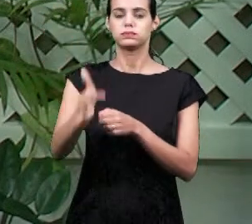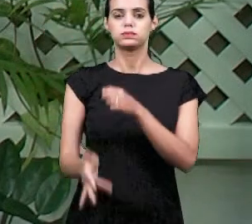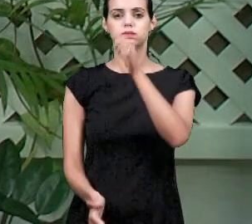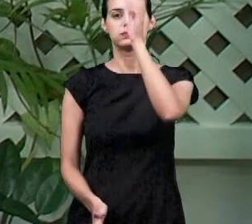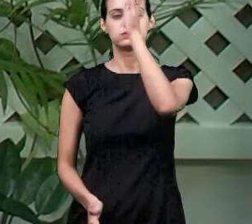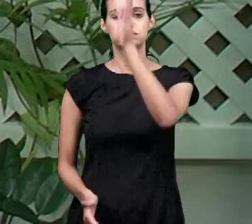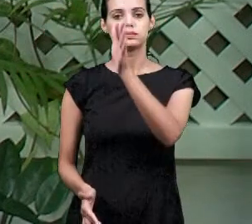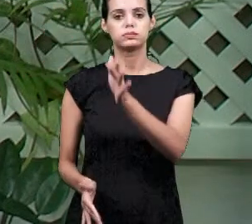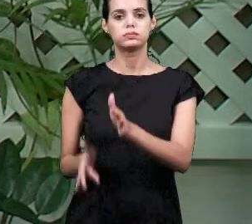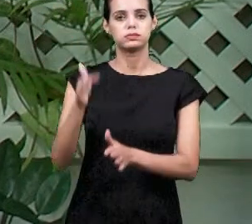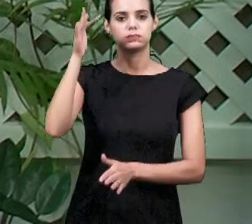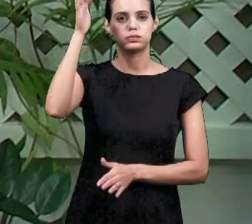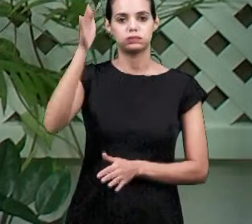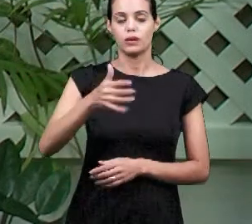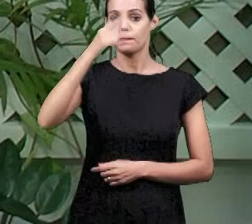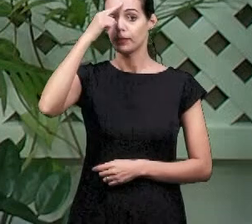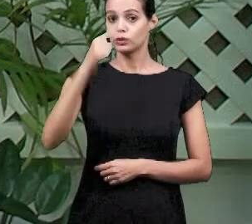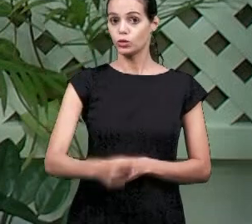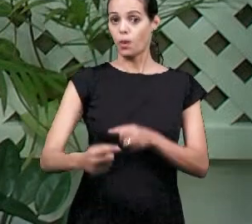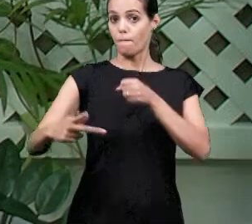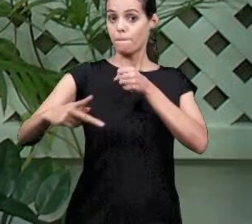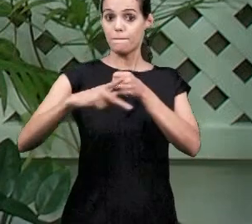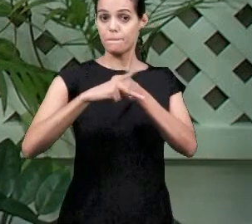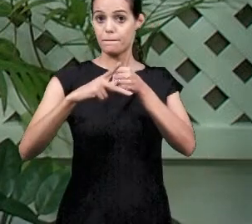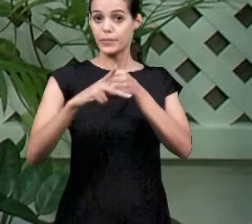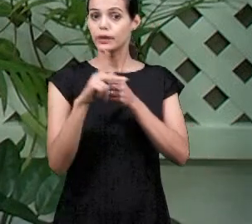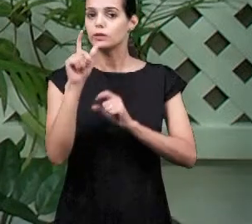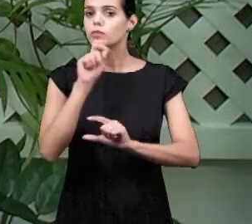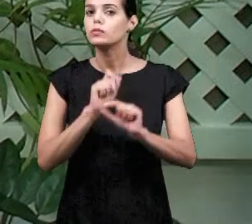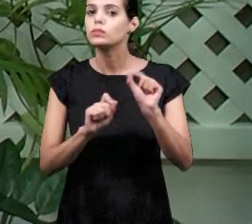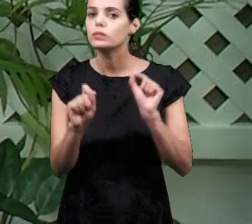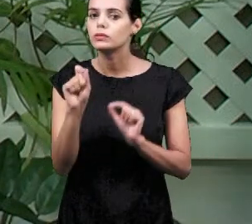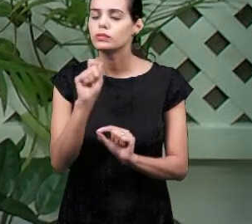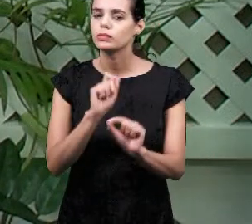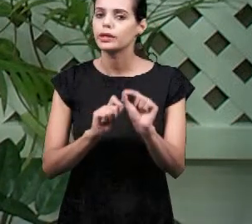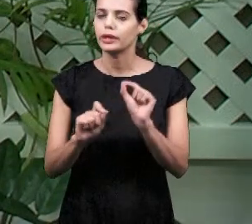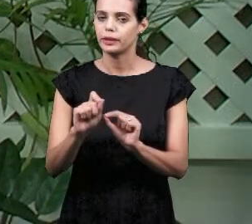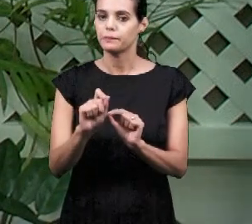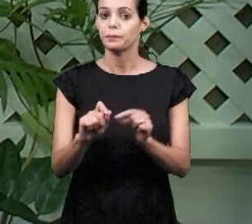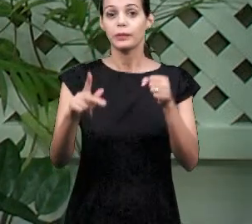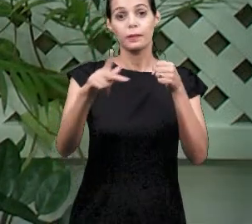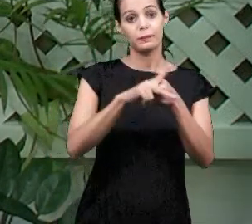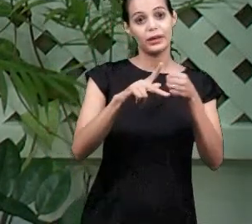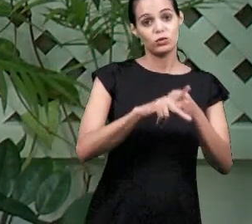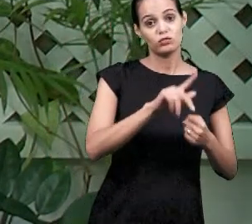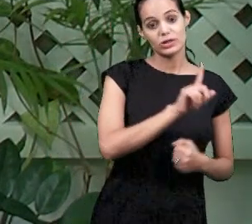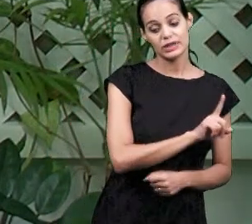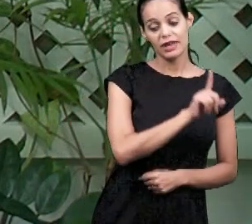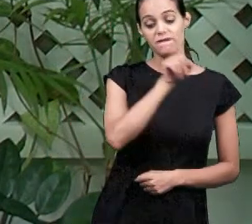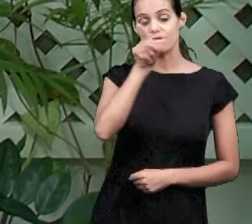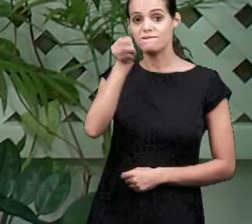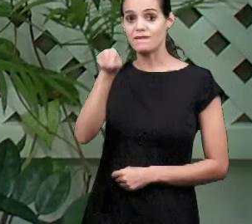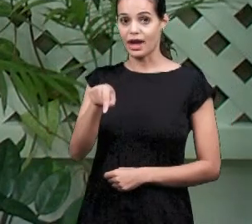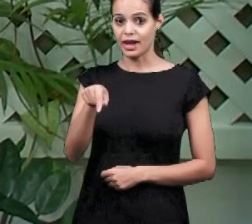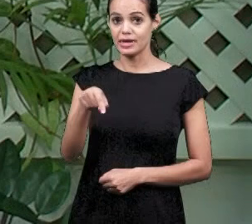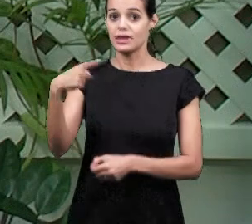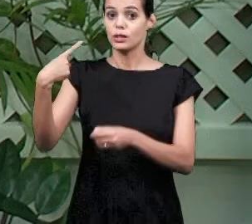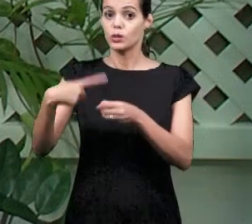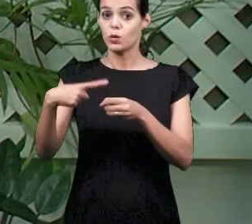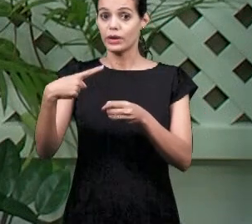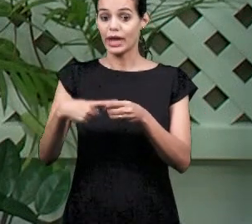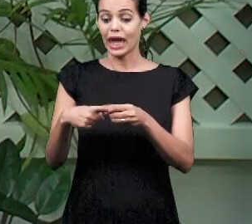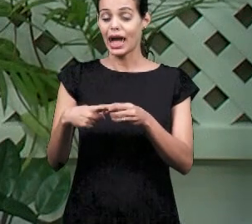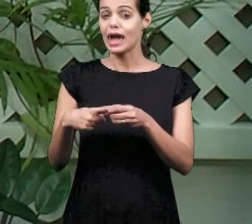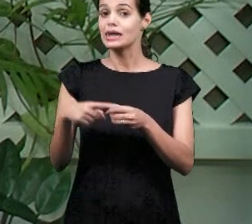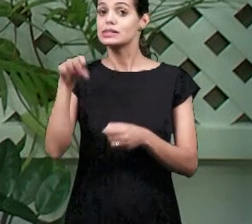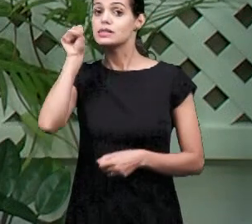Israël. Ils se sont mis dans la région de Samarie. Donc, vous voyez bien quelque chose d'intéressant.